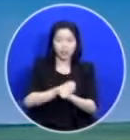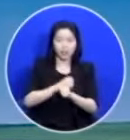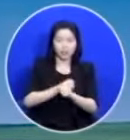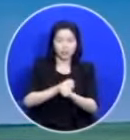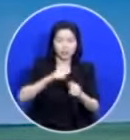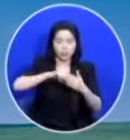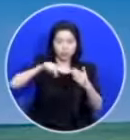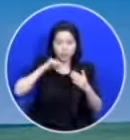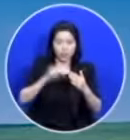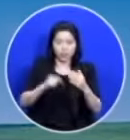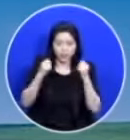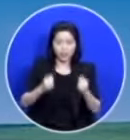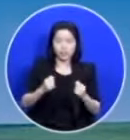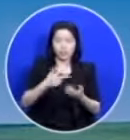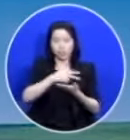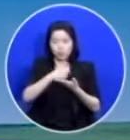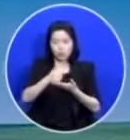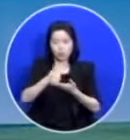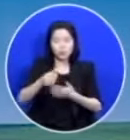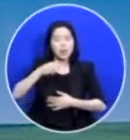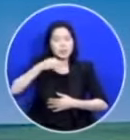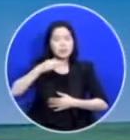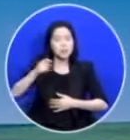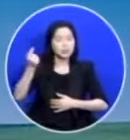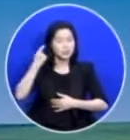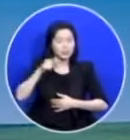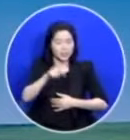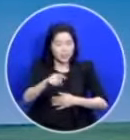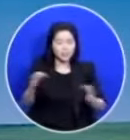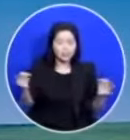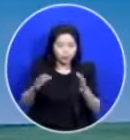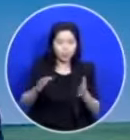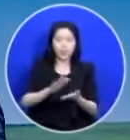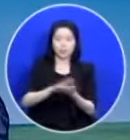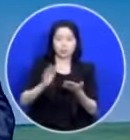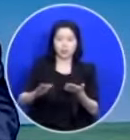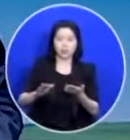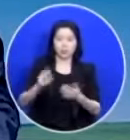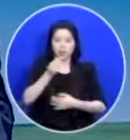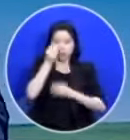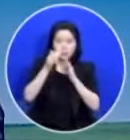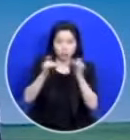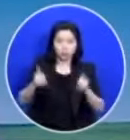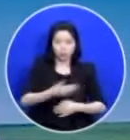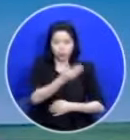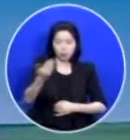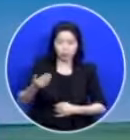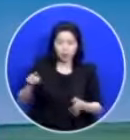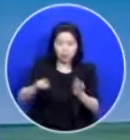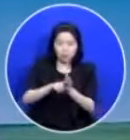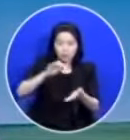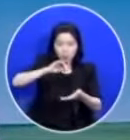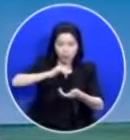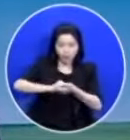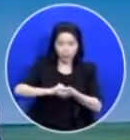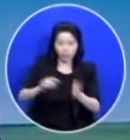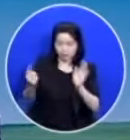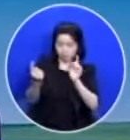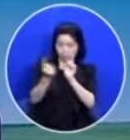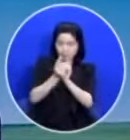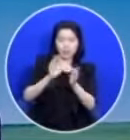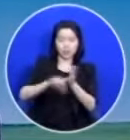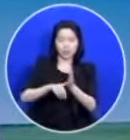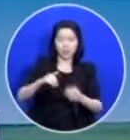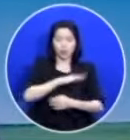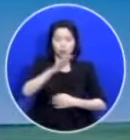계신 주님의 음성을 듣는 순간입니다 성도여러분 우리가 믿음의 한계에 직면했을 때 우리가